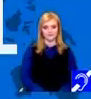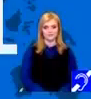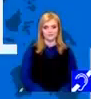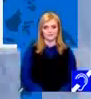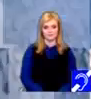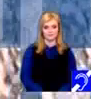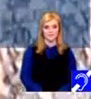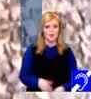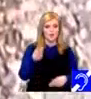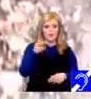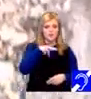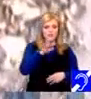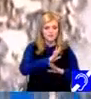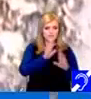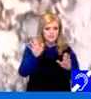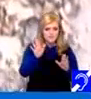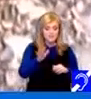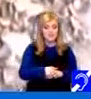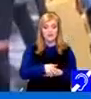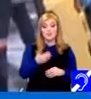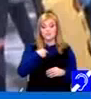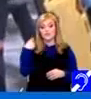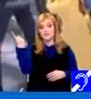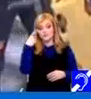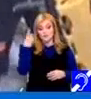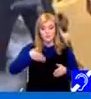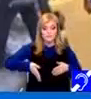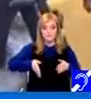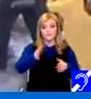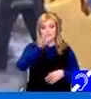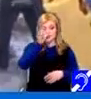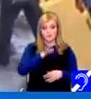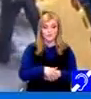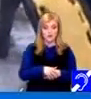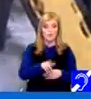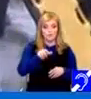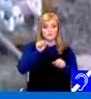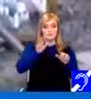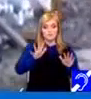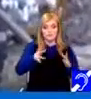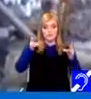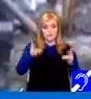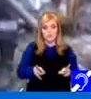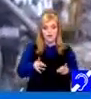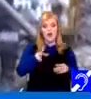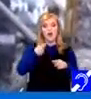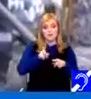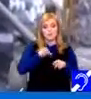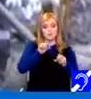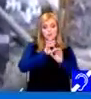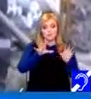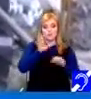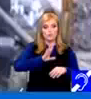O clipă de neatenție poate fi fatală dacă vreți să vă plimbați pe străzile din Chișinău. O poate confirma și o femeie care și-a rupt ambele picioare după ce a